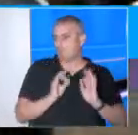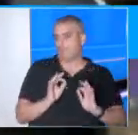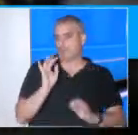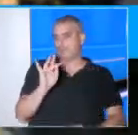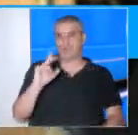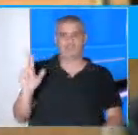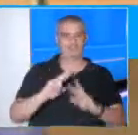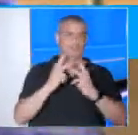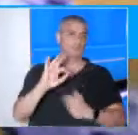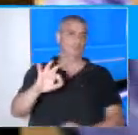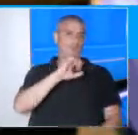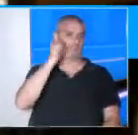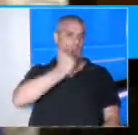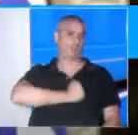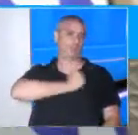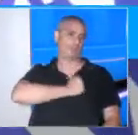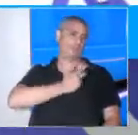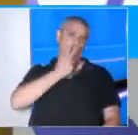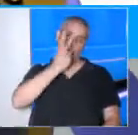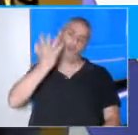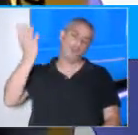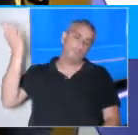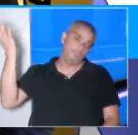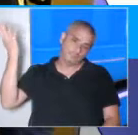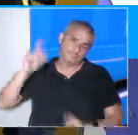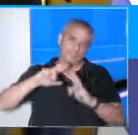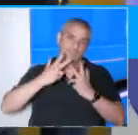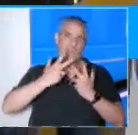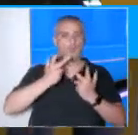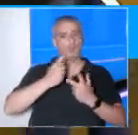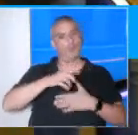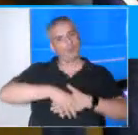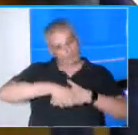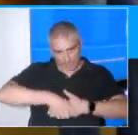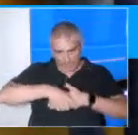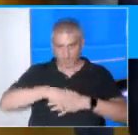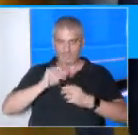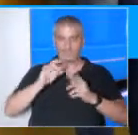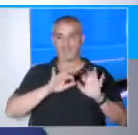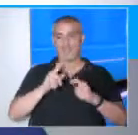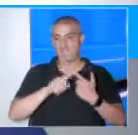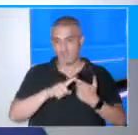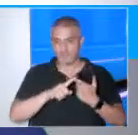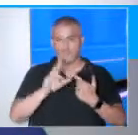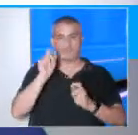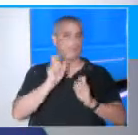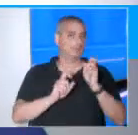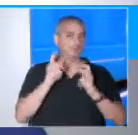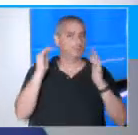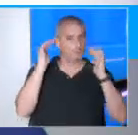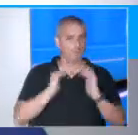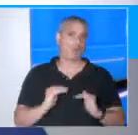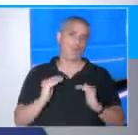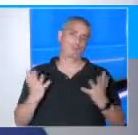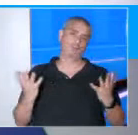כלפי הציבור שלך, כלפי הציבור שהוא רואה אותו, כציבור שלוחץ ידיים עם רפורמים ועם אנשים שהם פחות,